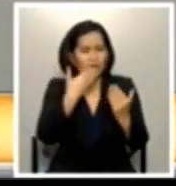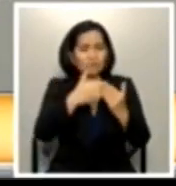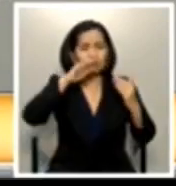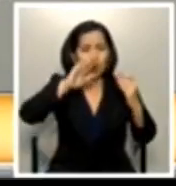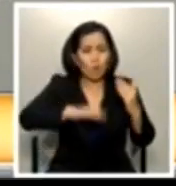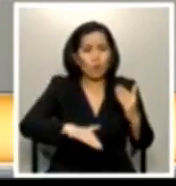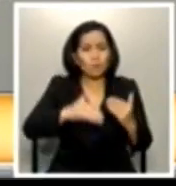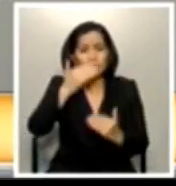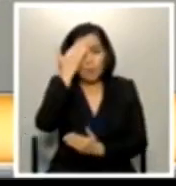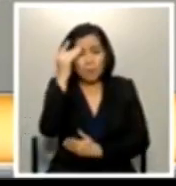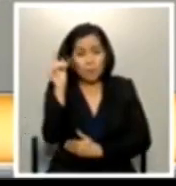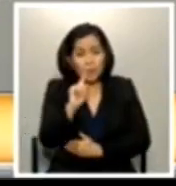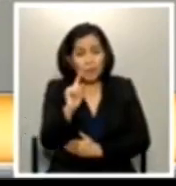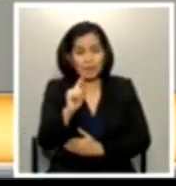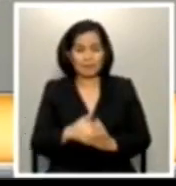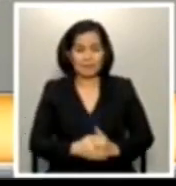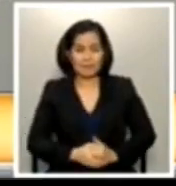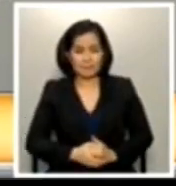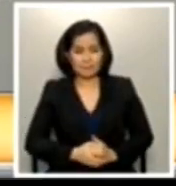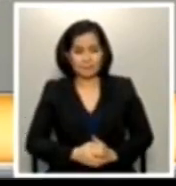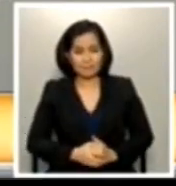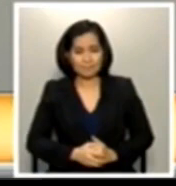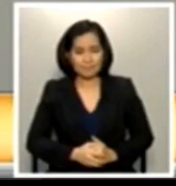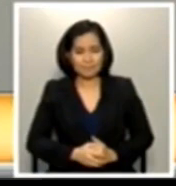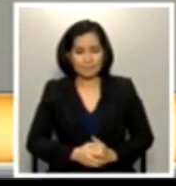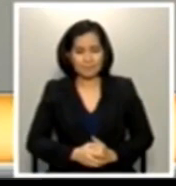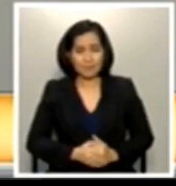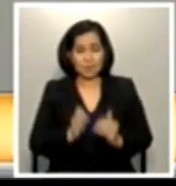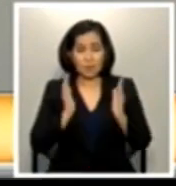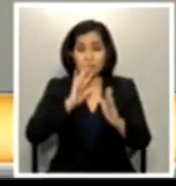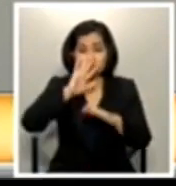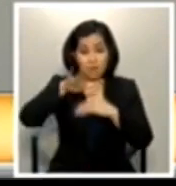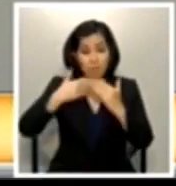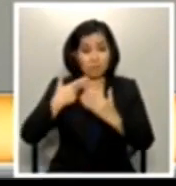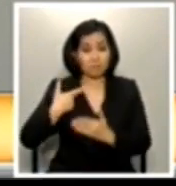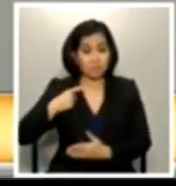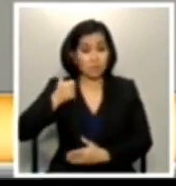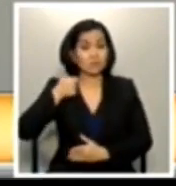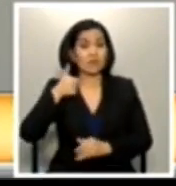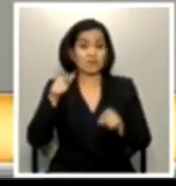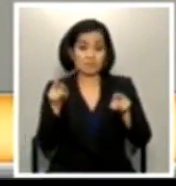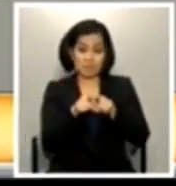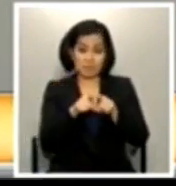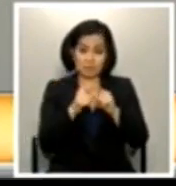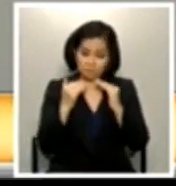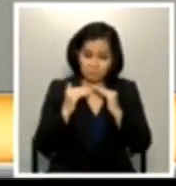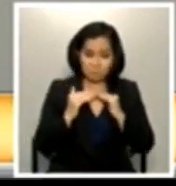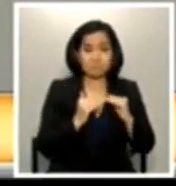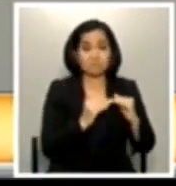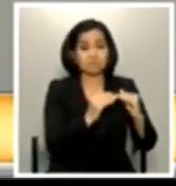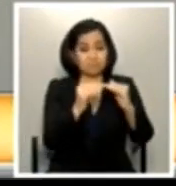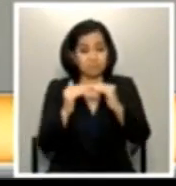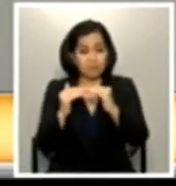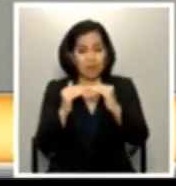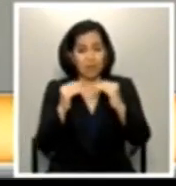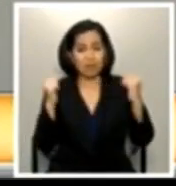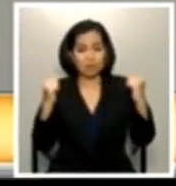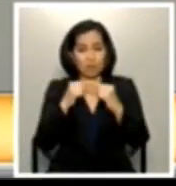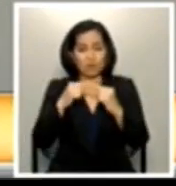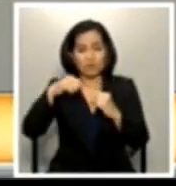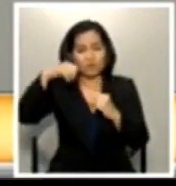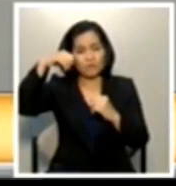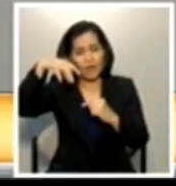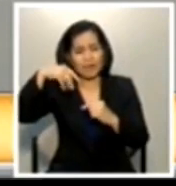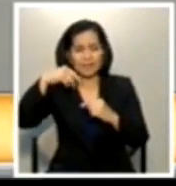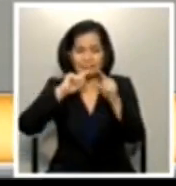ไรครับเพราะว่าอย่างน้อยนะครับทุกคนได้รับนะครับเสมอภาคนะครับในการลดนะครับ